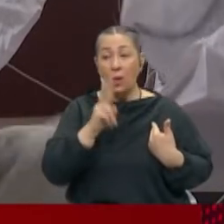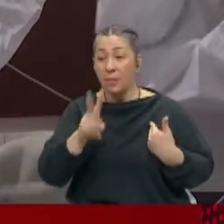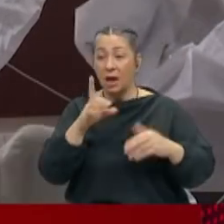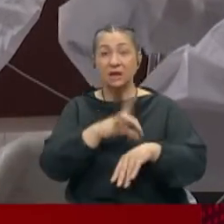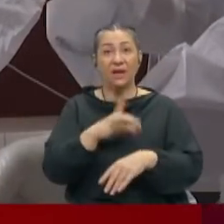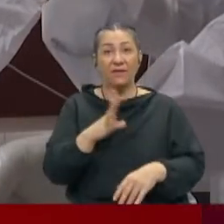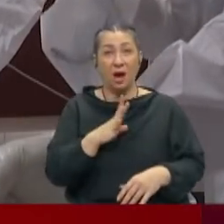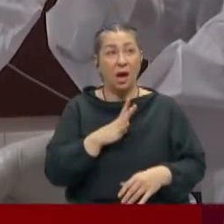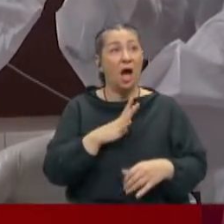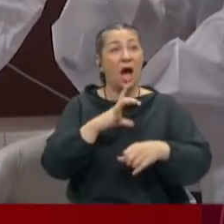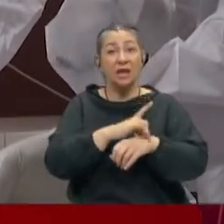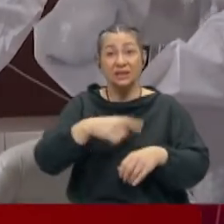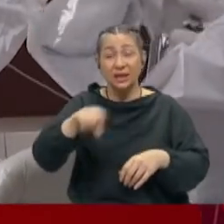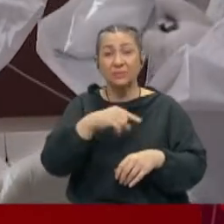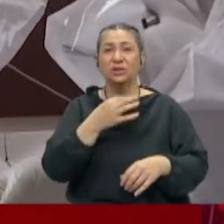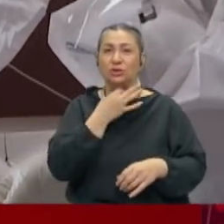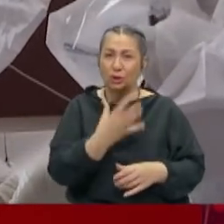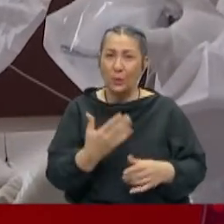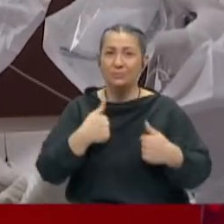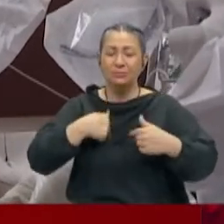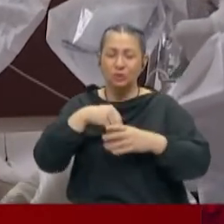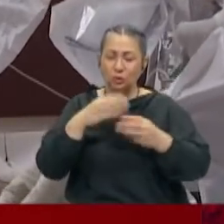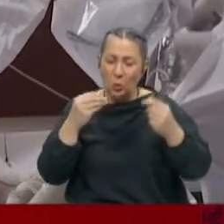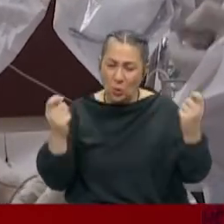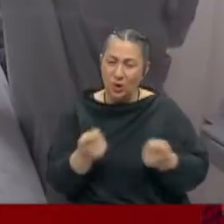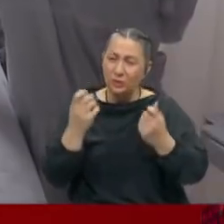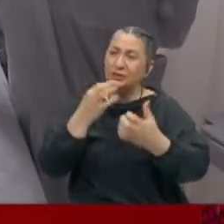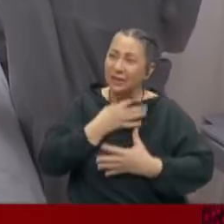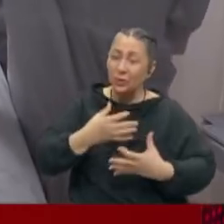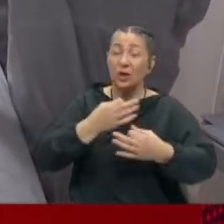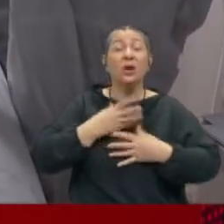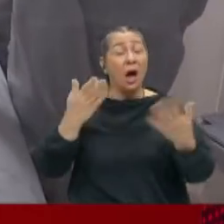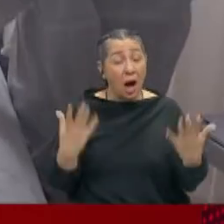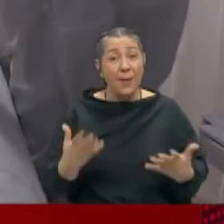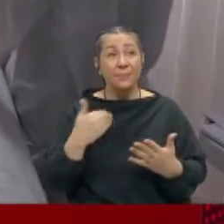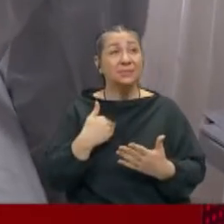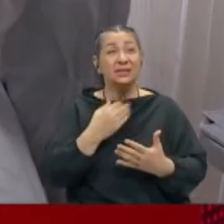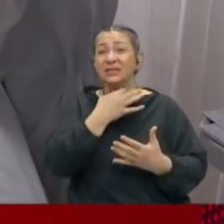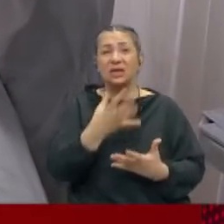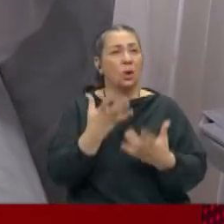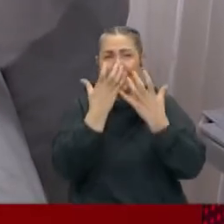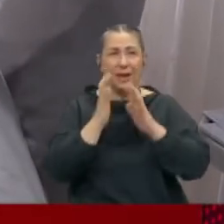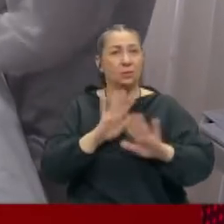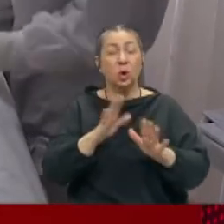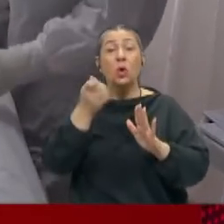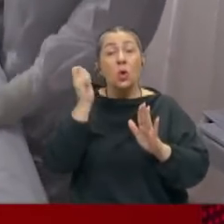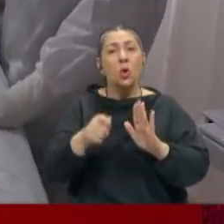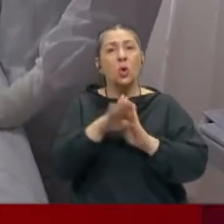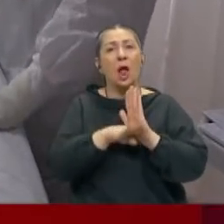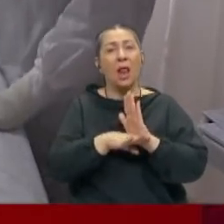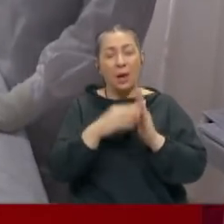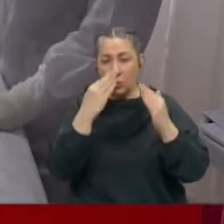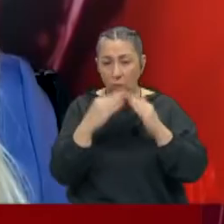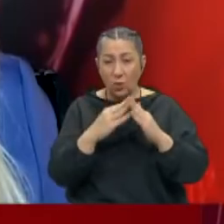gereken hastalar oluyor. Hastalarımız teşekkür ediyorlar, bizim için çok uğraşıyorsunuz diyorlar ama biz teşekkür beklemiyoruz. Kurallara uyusun,